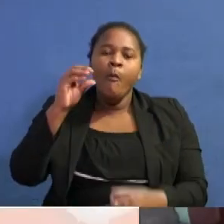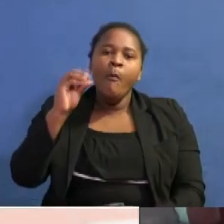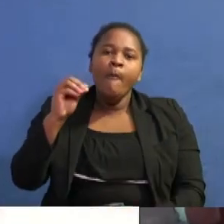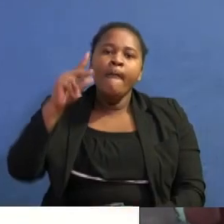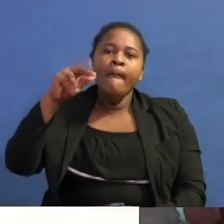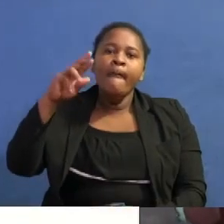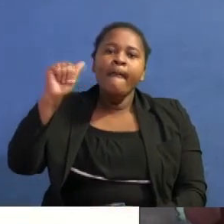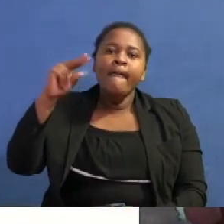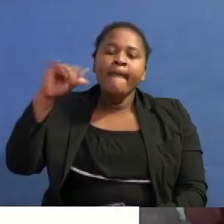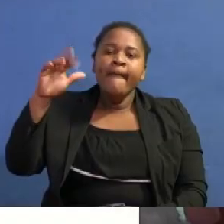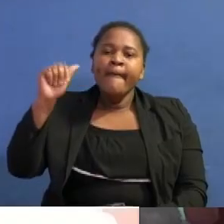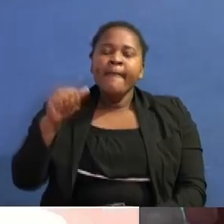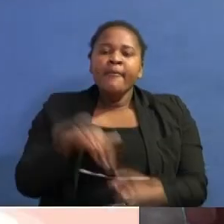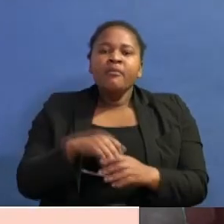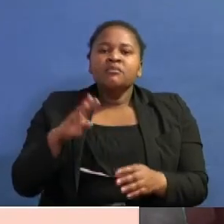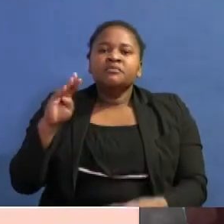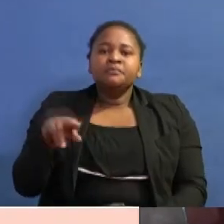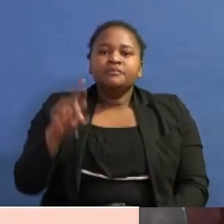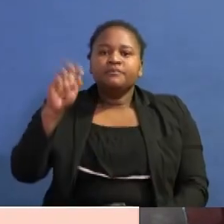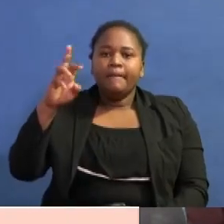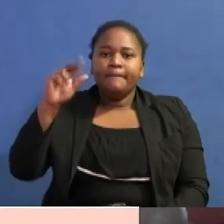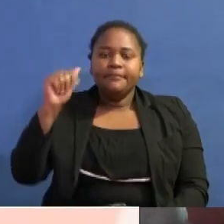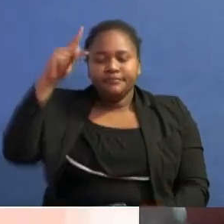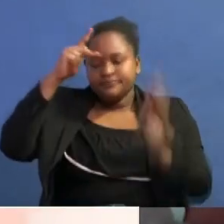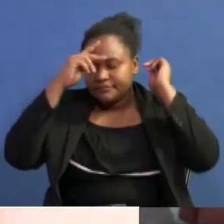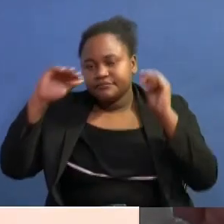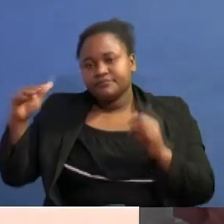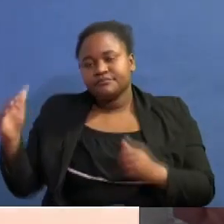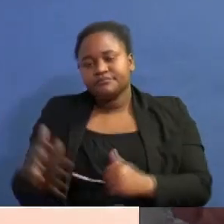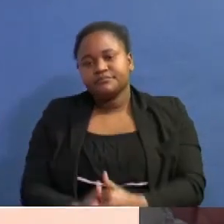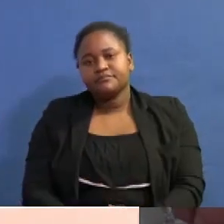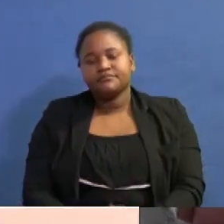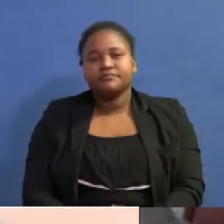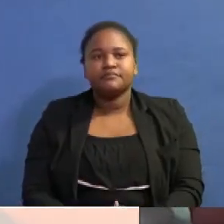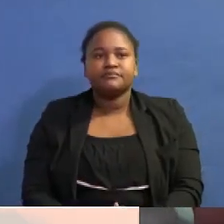Wycliffe Oparanya eneo la Butere, kaunti ya Kakamega. Roni Mathenge, Runinga ya Kenya.